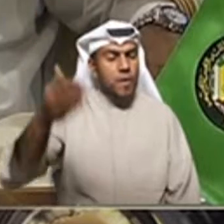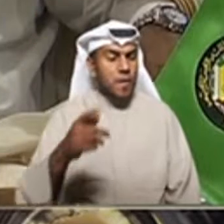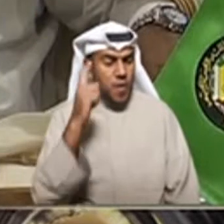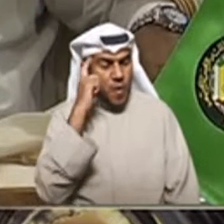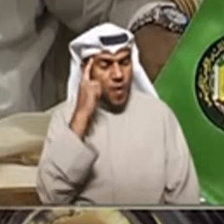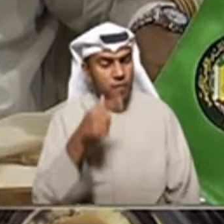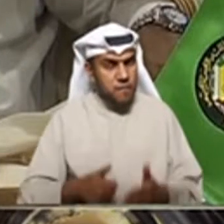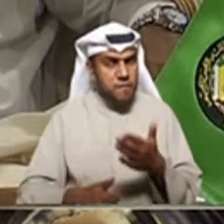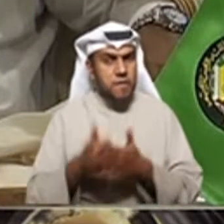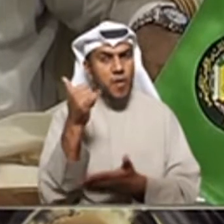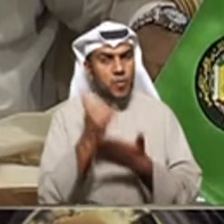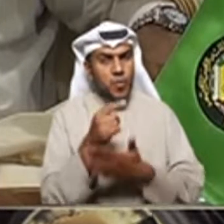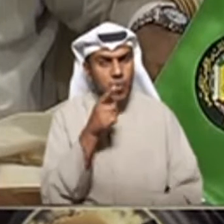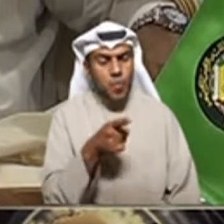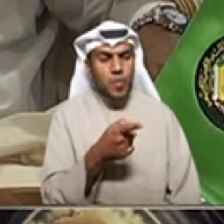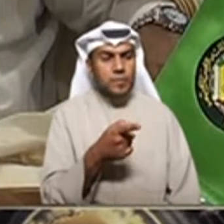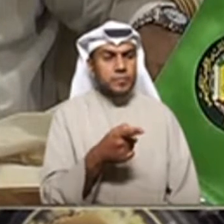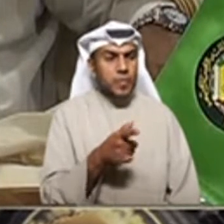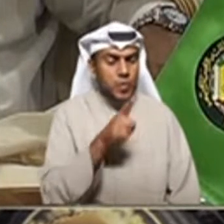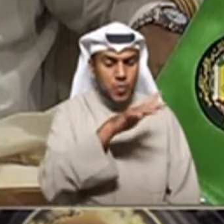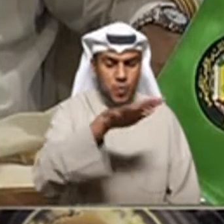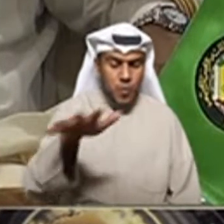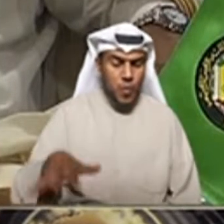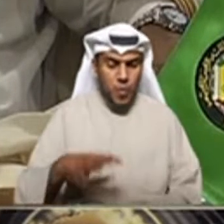تحقق الرؤى والآمال، وواثق أننا جميعا